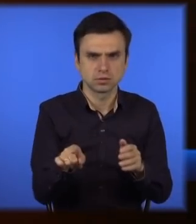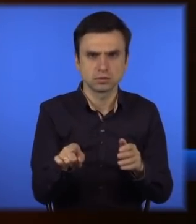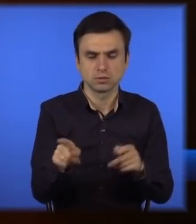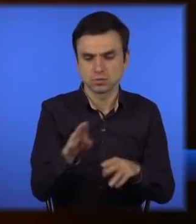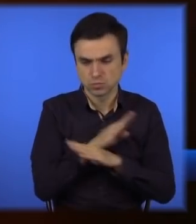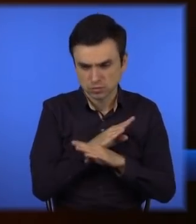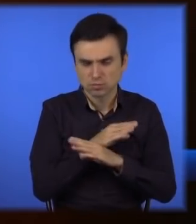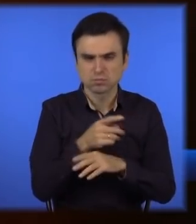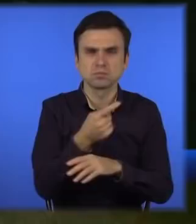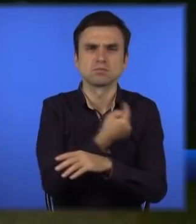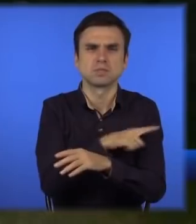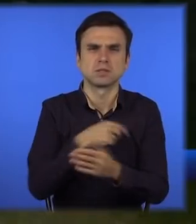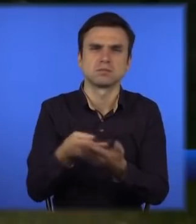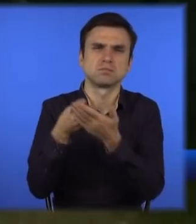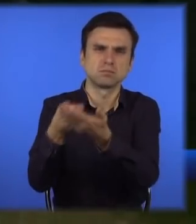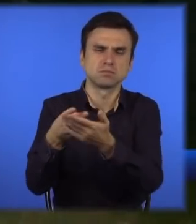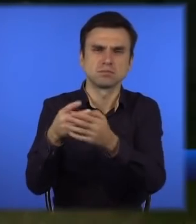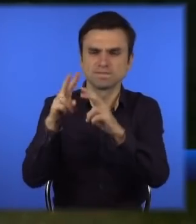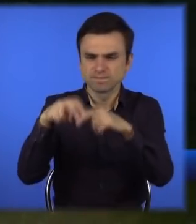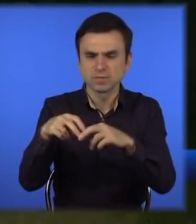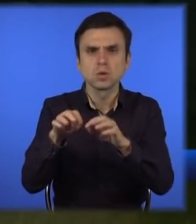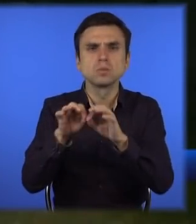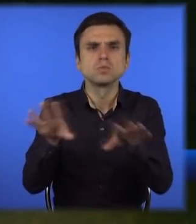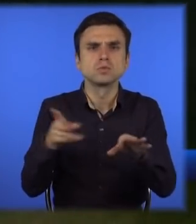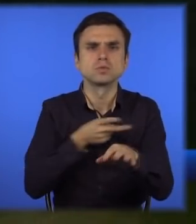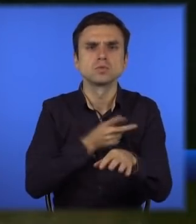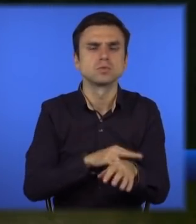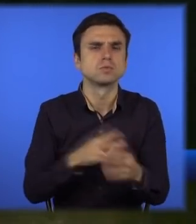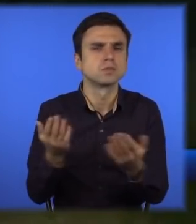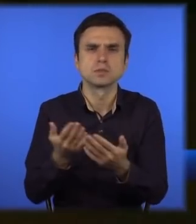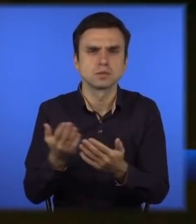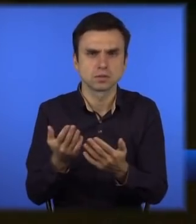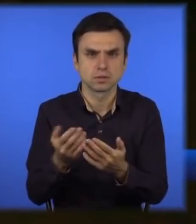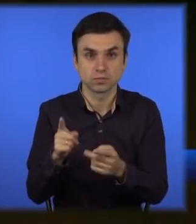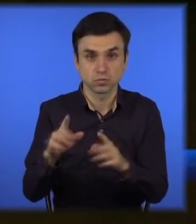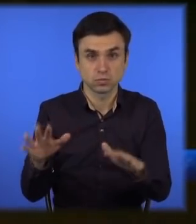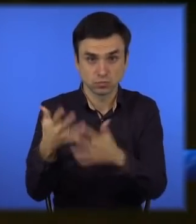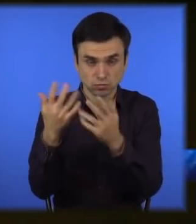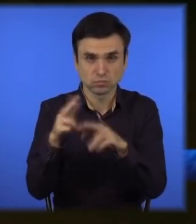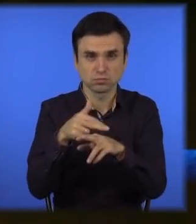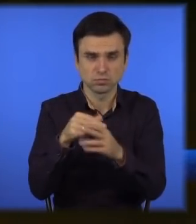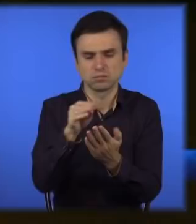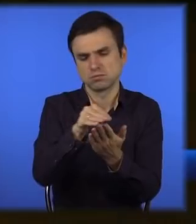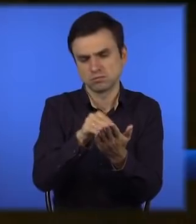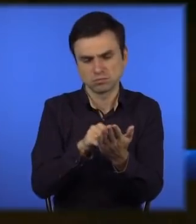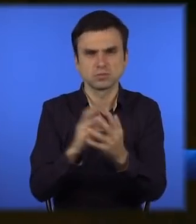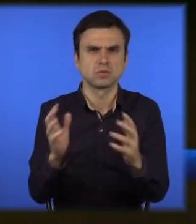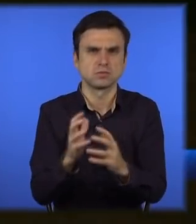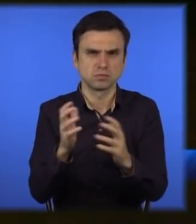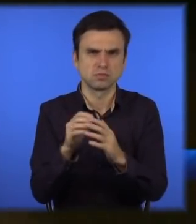це і стало причиною самогубства. На місці події працювали дві слідчо-оперативні групи та судово-медичний